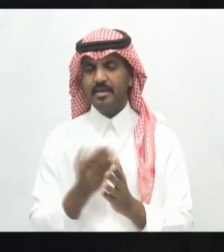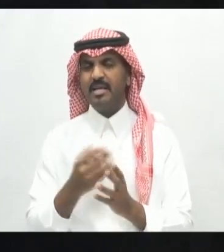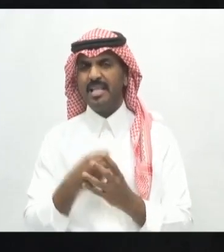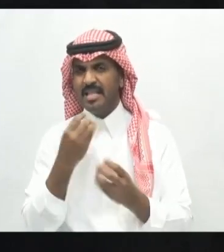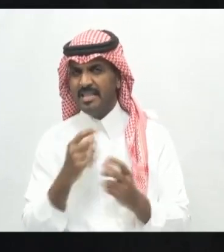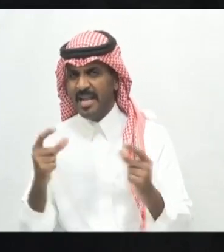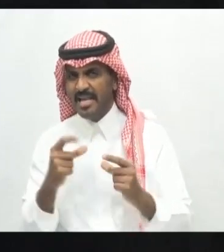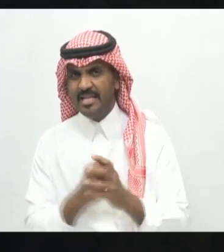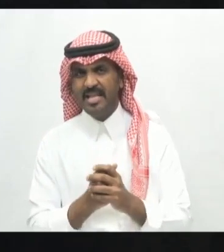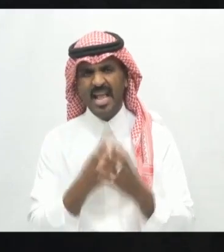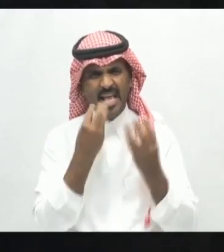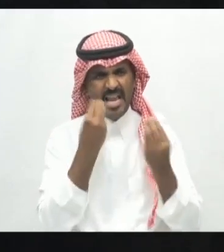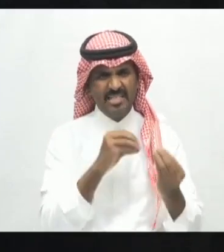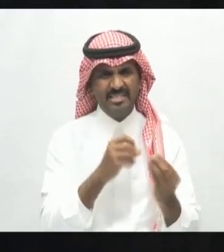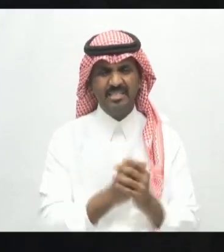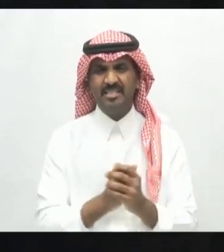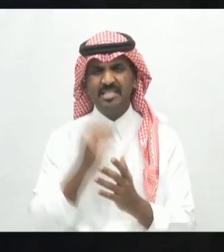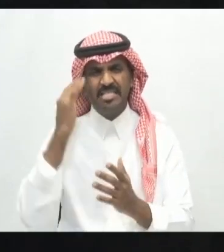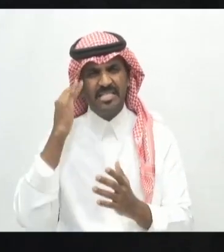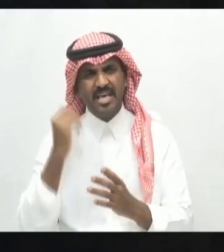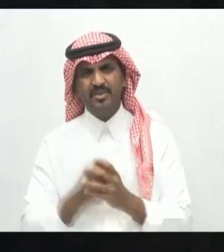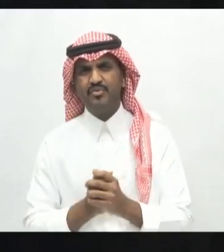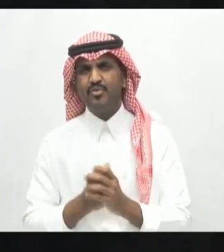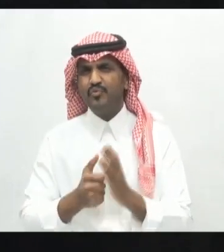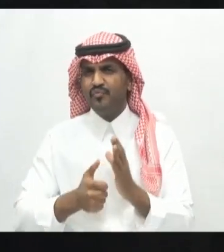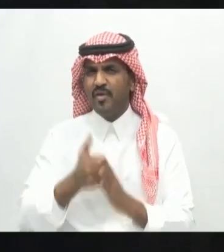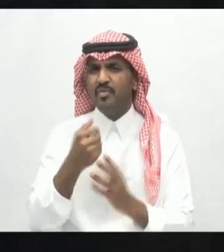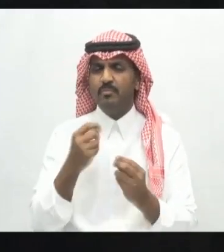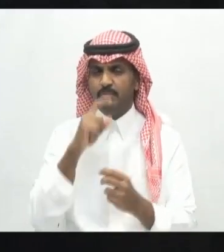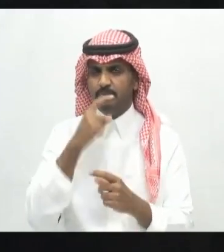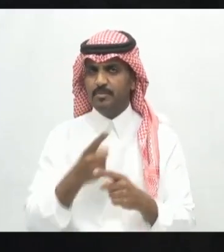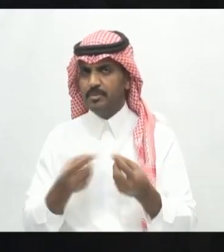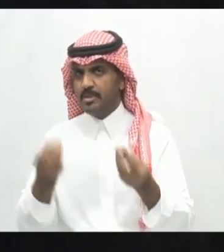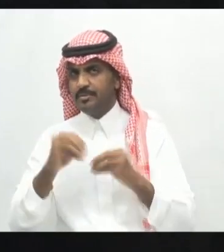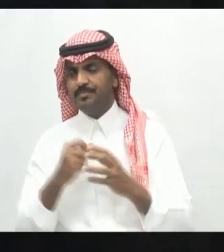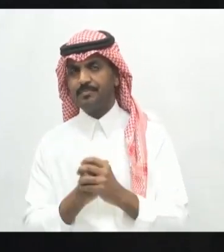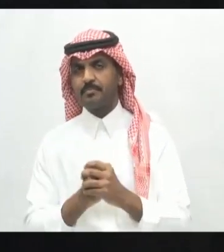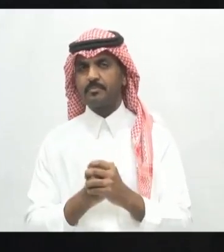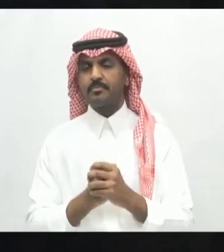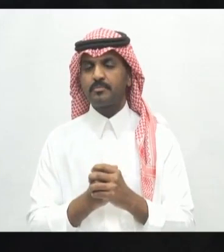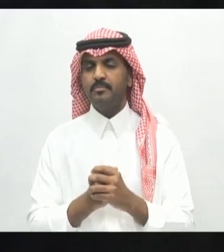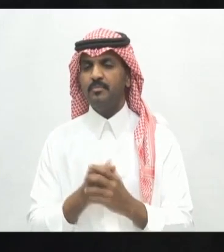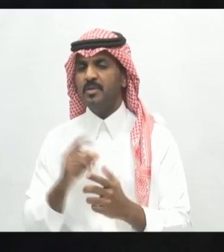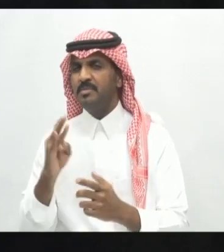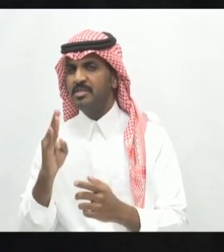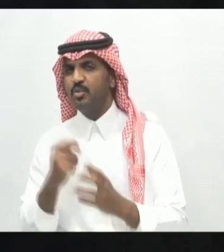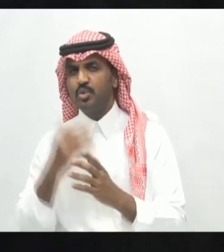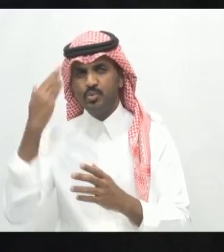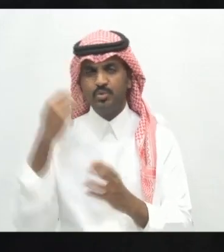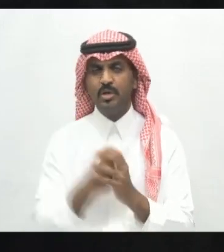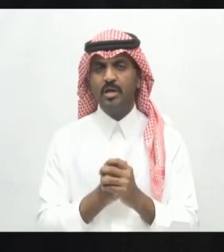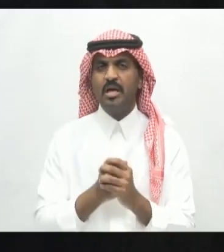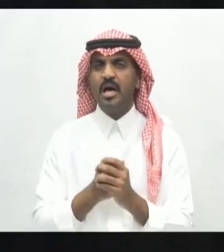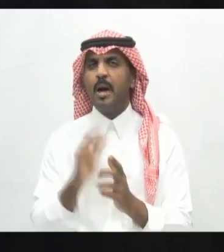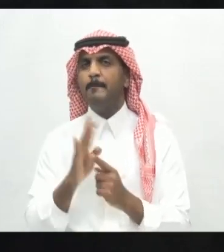الكراهه كراهه نسيان الفضل وهو الزياده سواء من الزوج او الزوجه في حال الفراق قبل